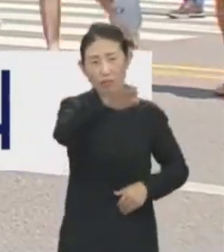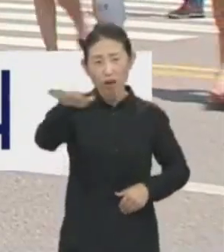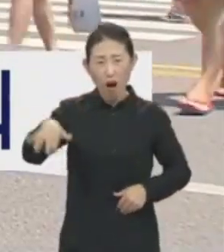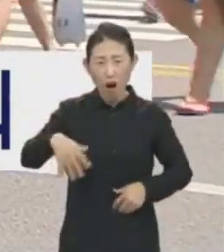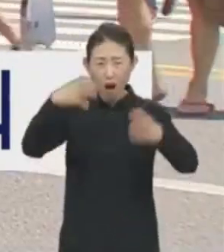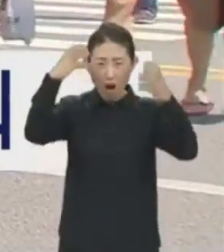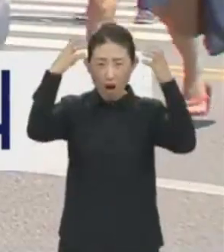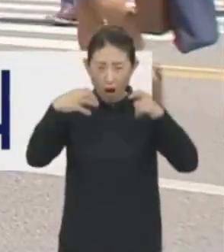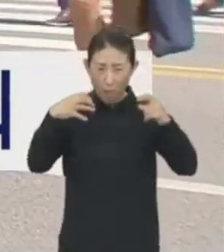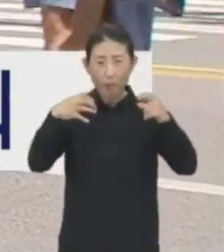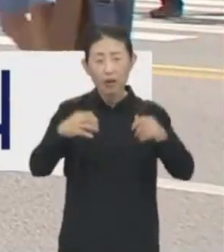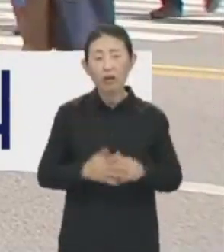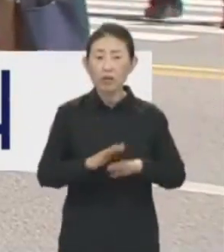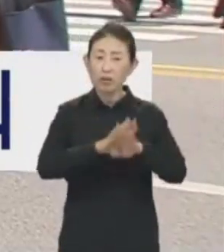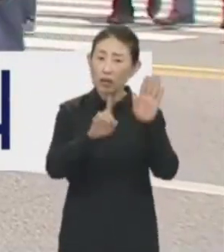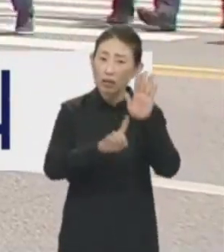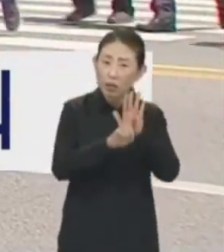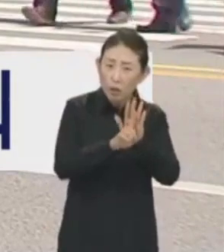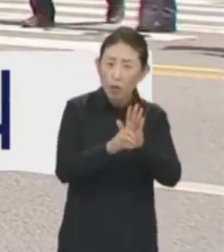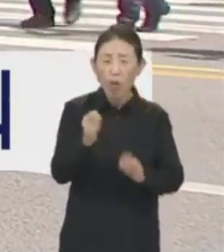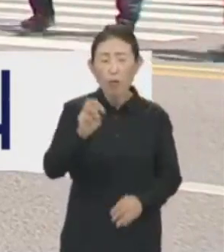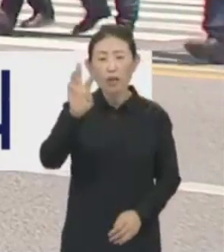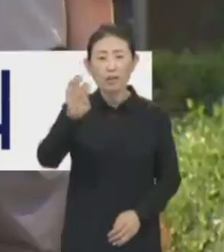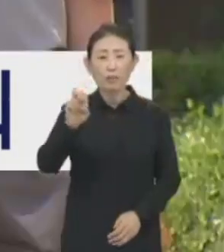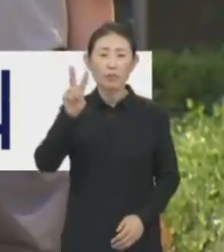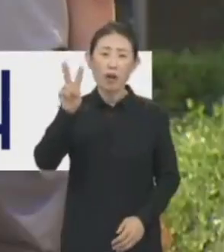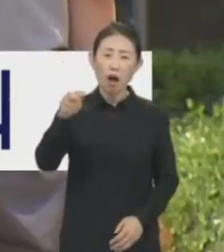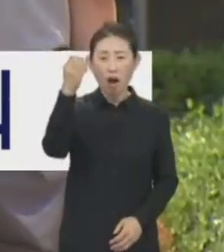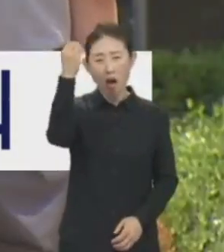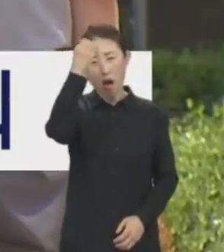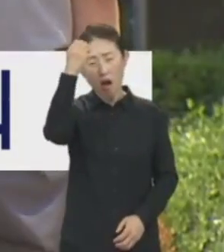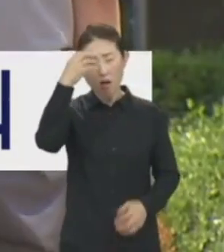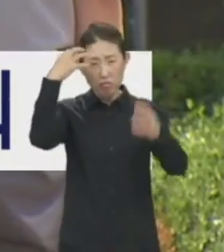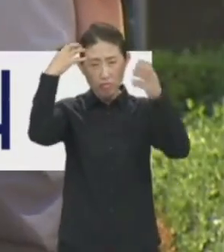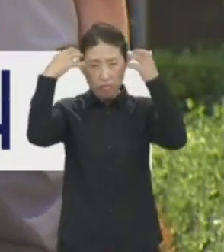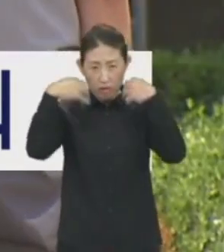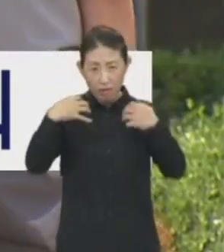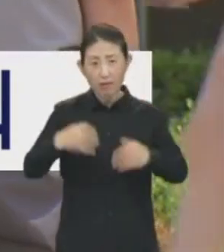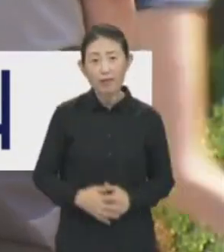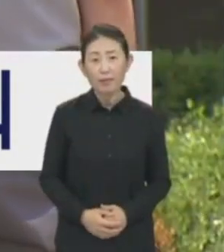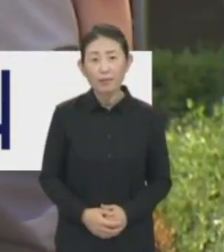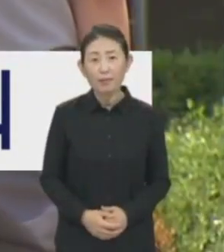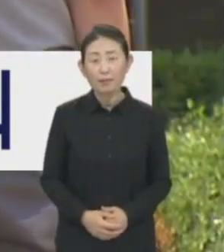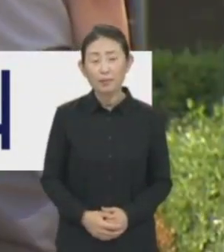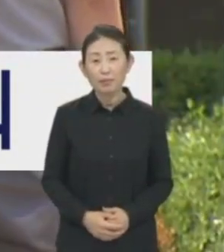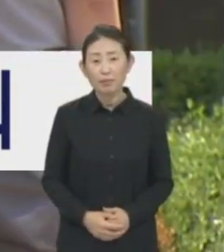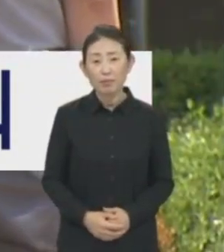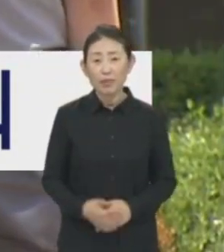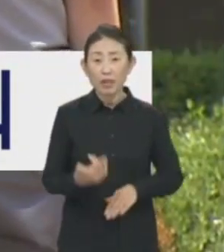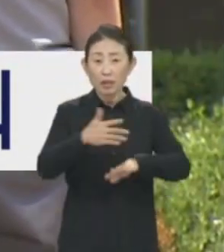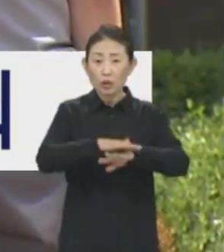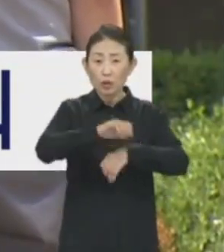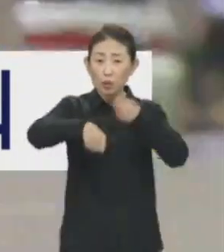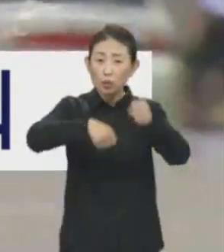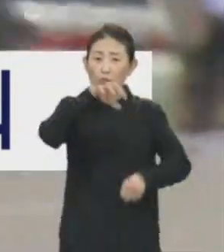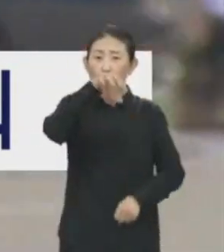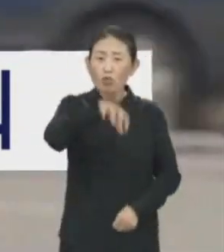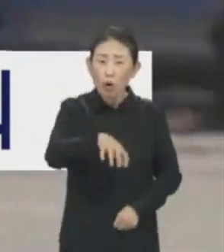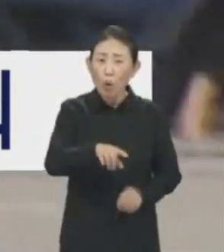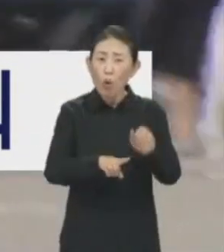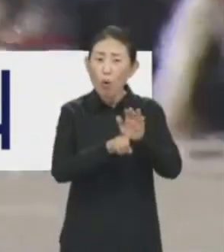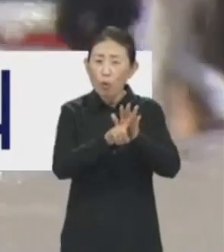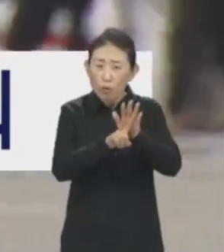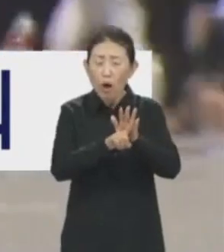특보가 이어지며 낮 최고 기원도 32도를 훌쩍 넘는 무더위가 계속됐습니다 대전 월드가